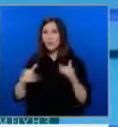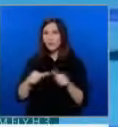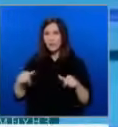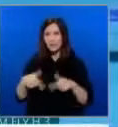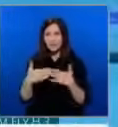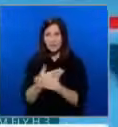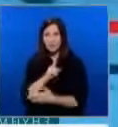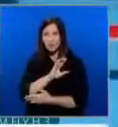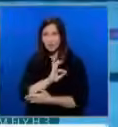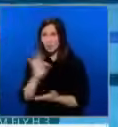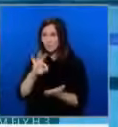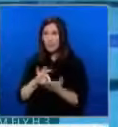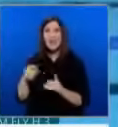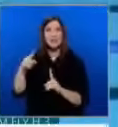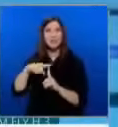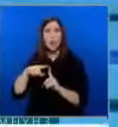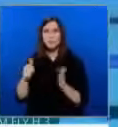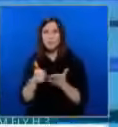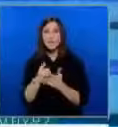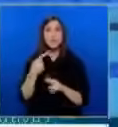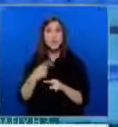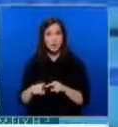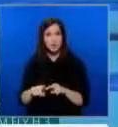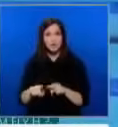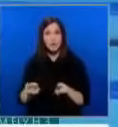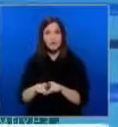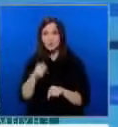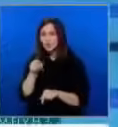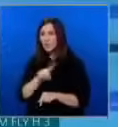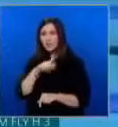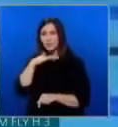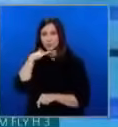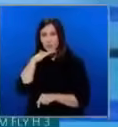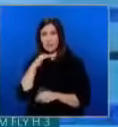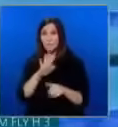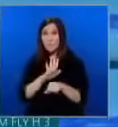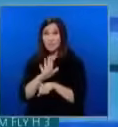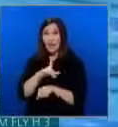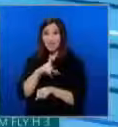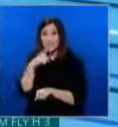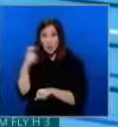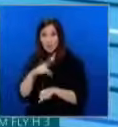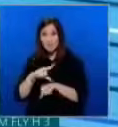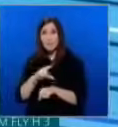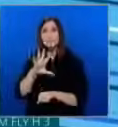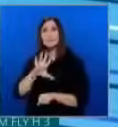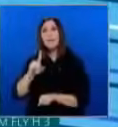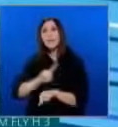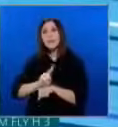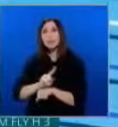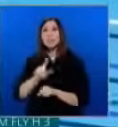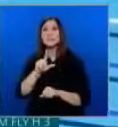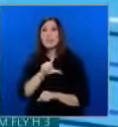полуфиналите тази вечер. Не успя да попадне в топ 16 Йосиф, като за това не му стигнаха 15 стотни с време от 51